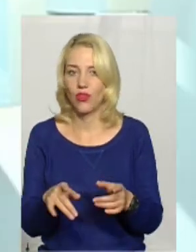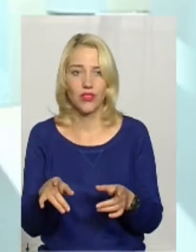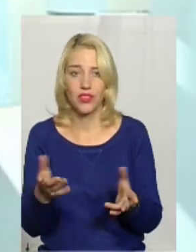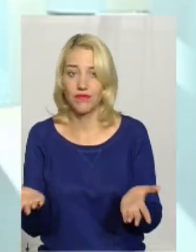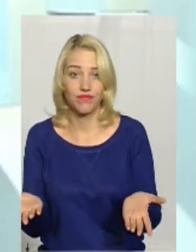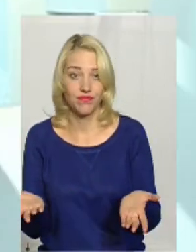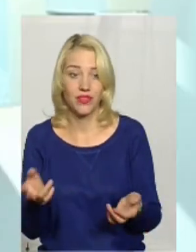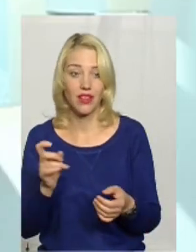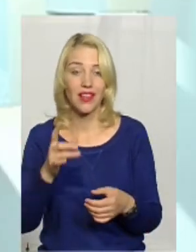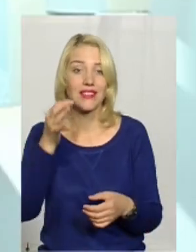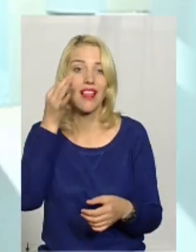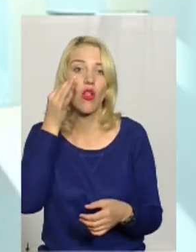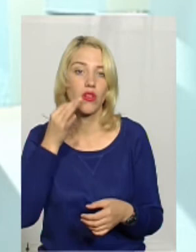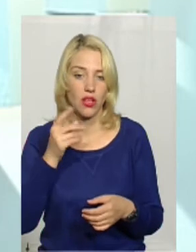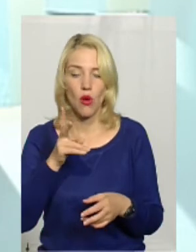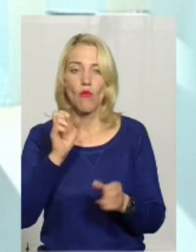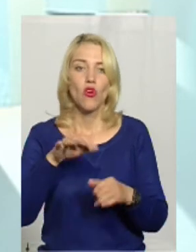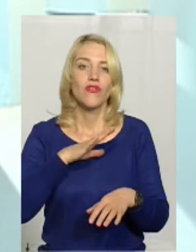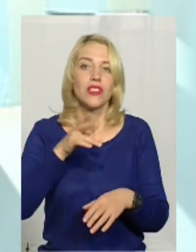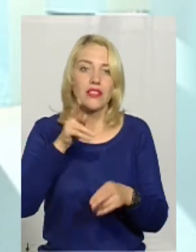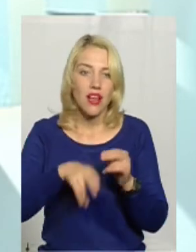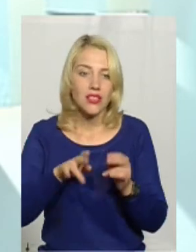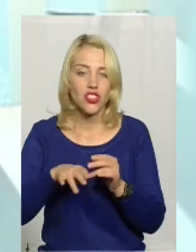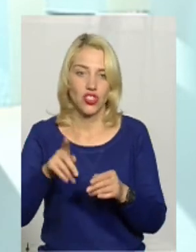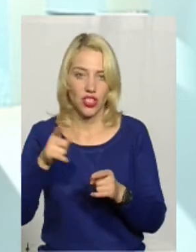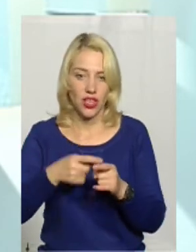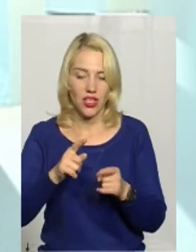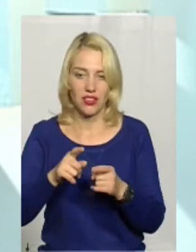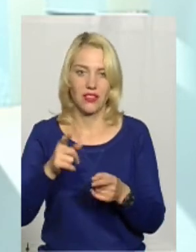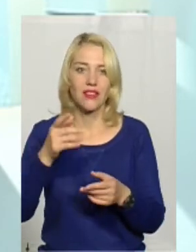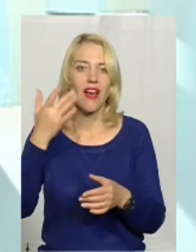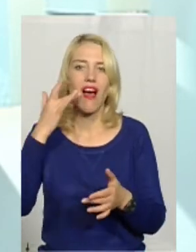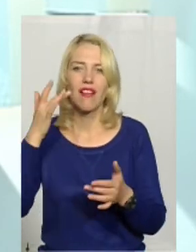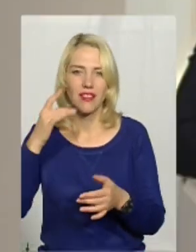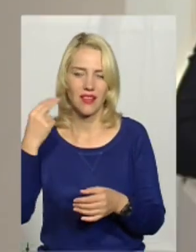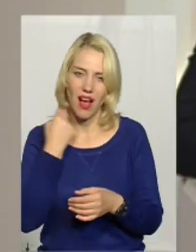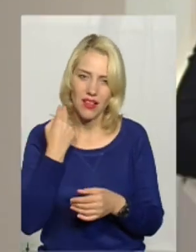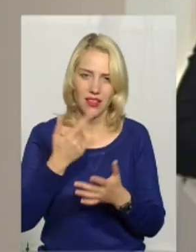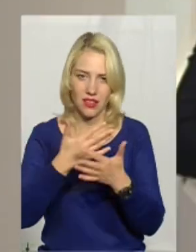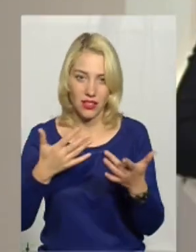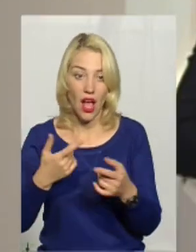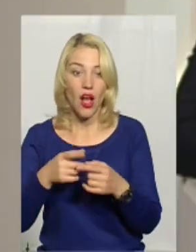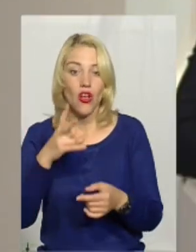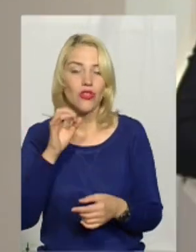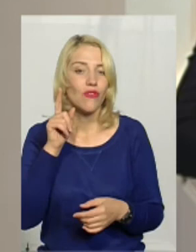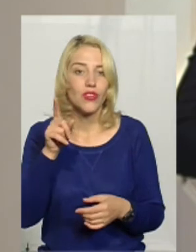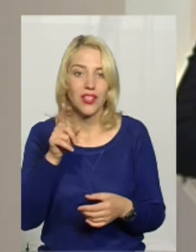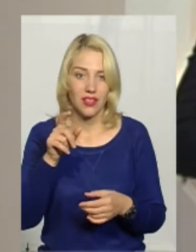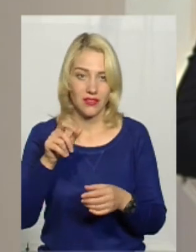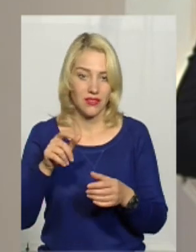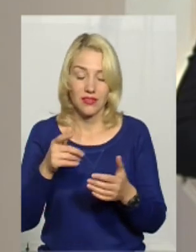Вони, може, і кінчили, Гарвард, хто там де кінчив, але вони не бачили життя. Вони не розуміють, що таке село. В них за спиною золотий